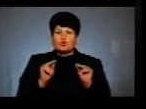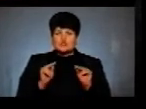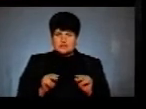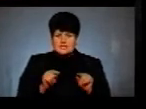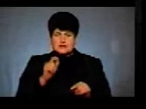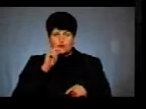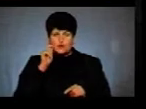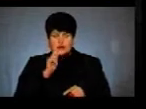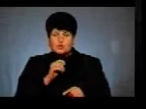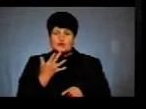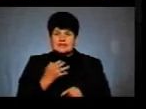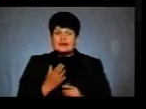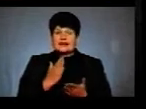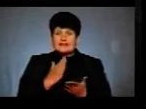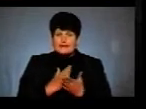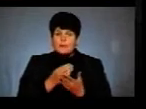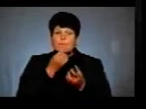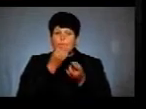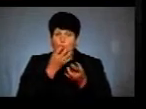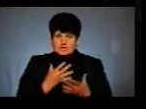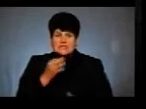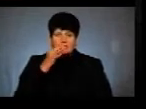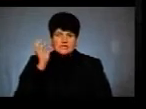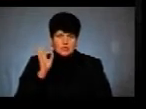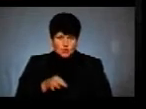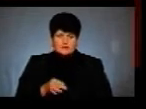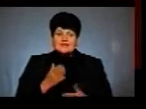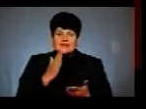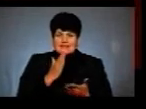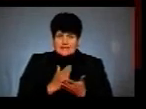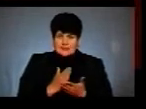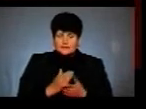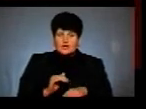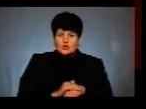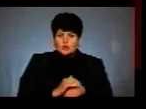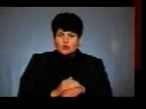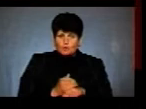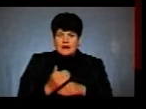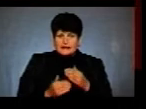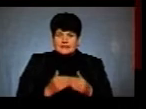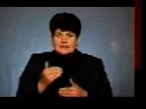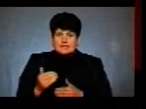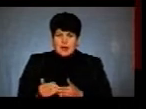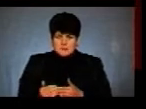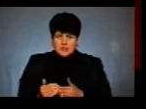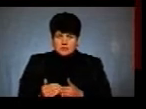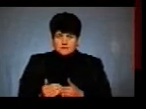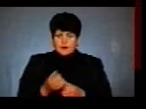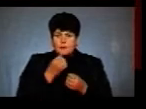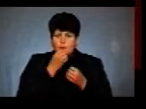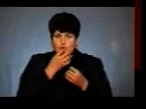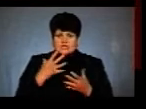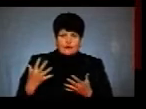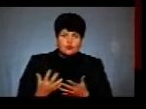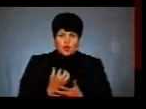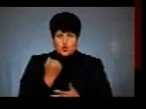в Україні, оскільки є позитивний досвід, оскільки є добра динаміка позитивного